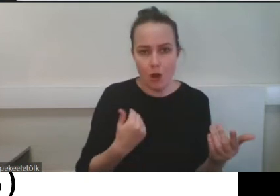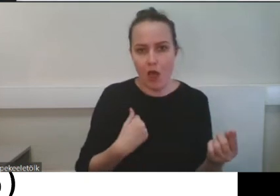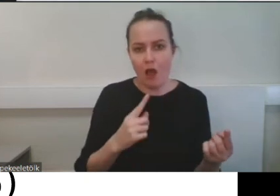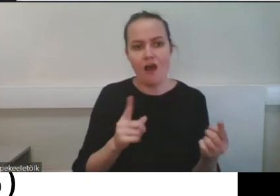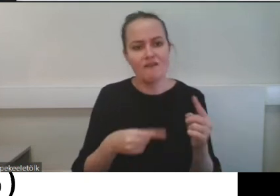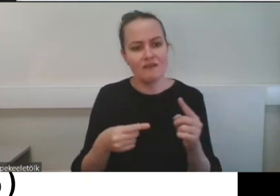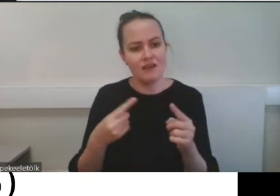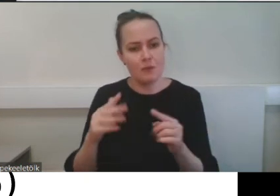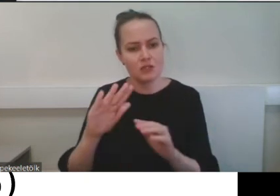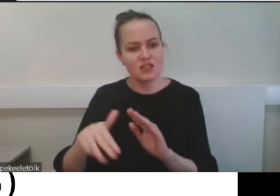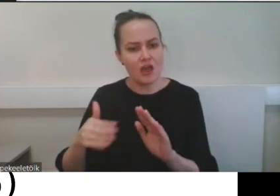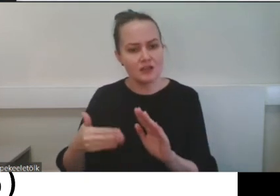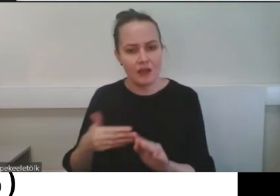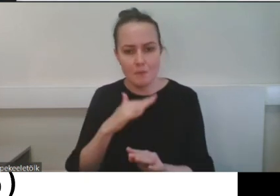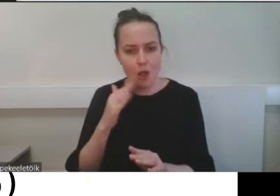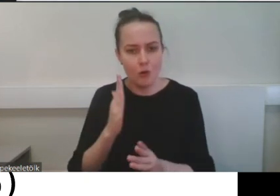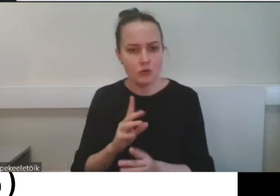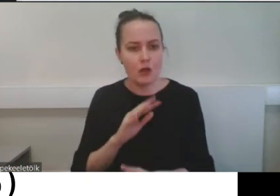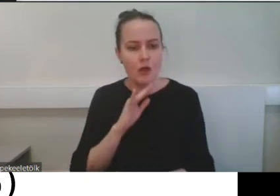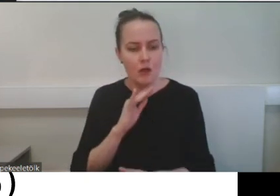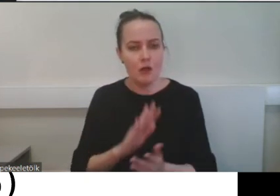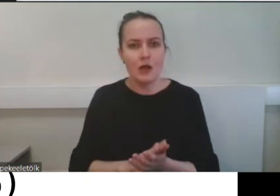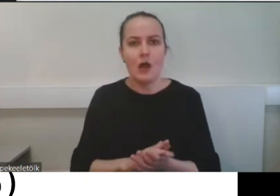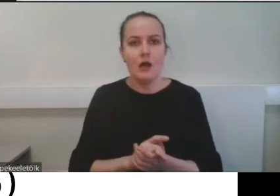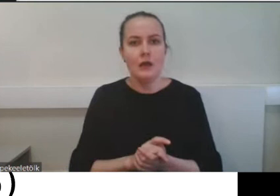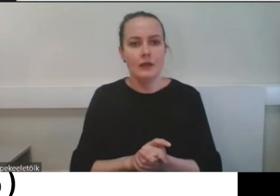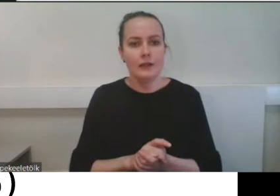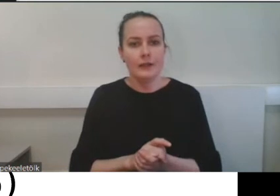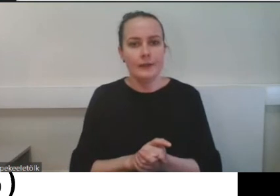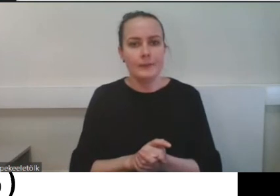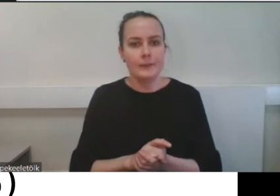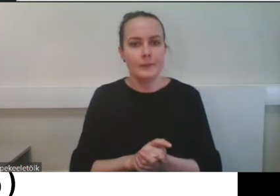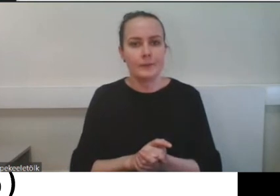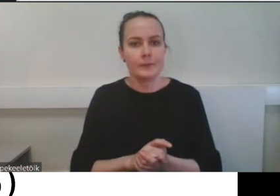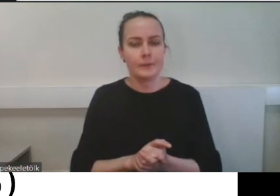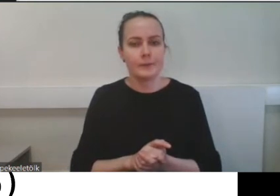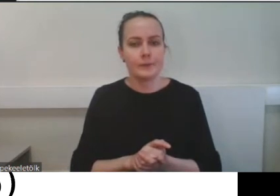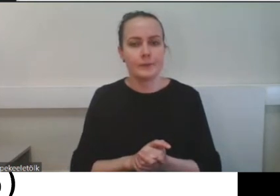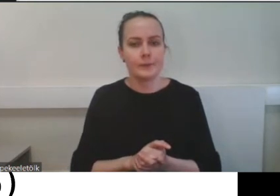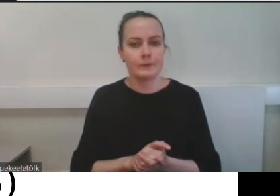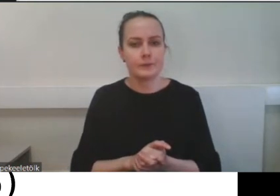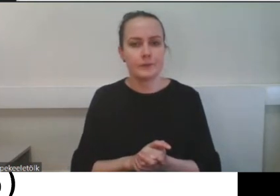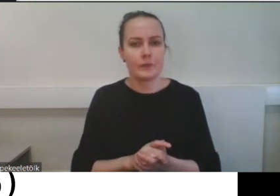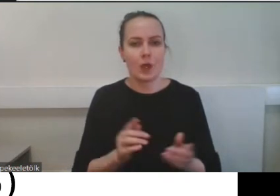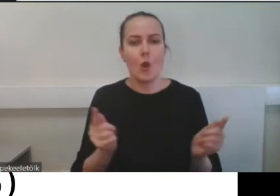Ja analüütikud tõid meil välja ka nagu siis muud olulised riskirühma tegurid,